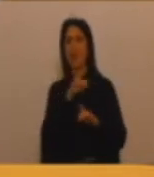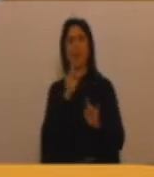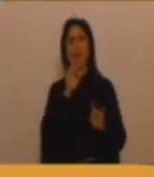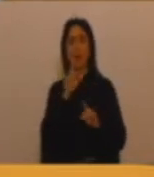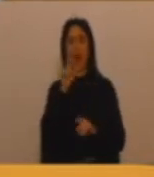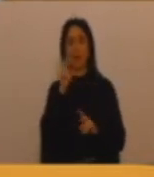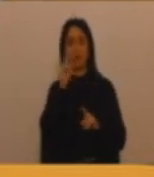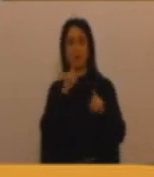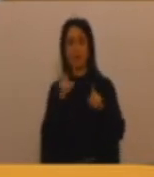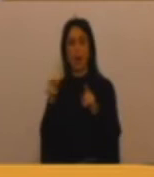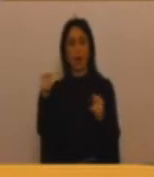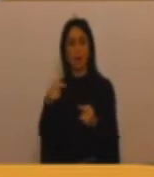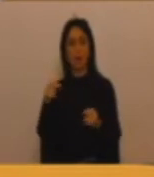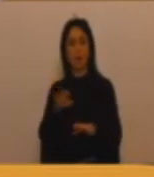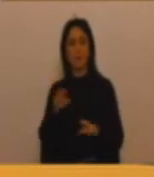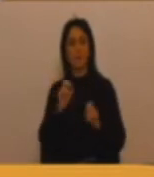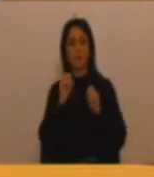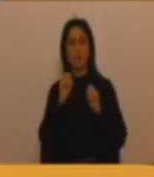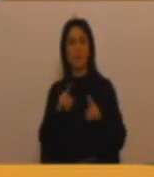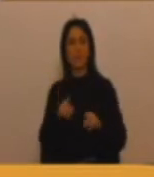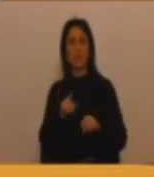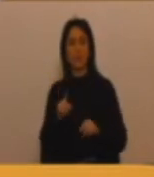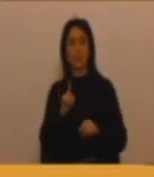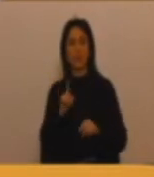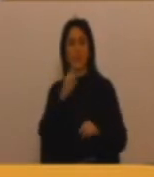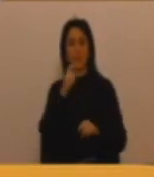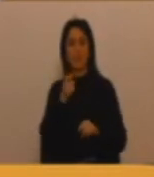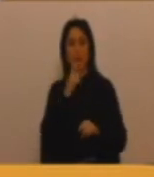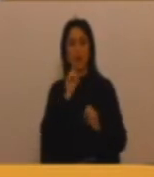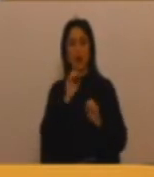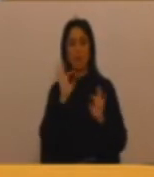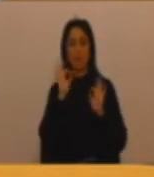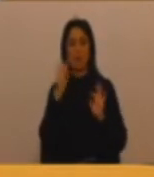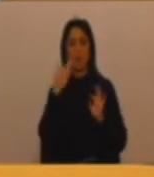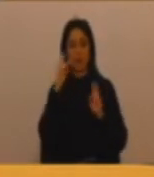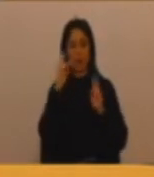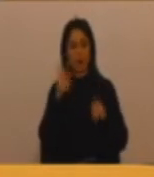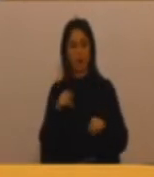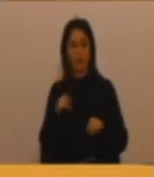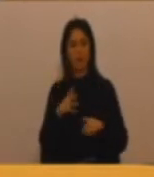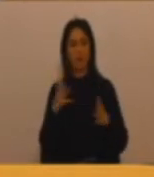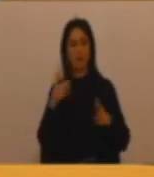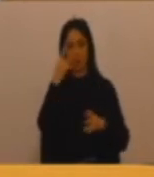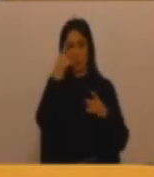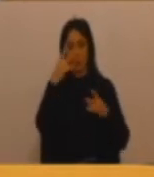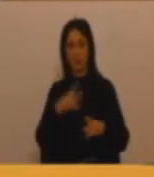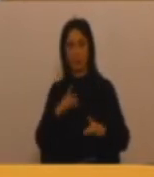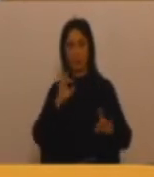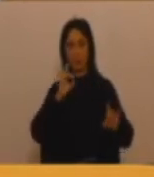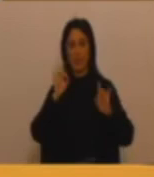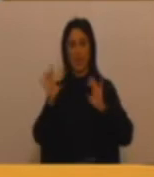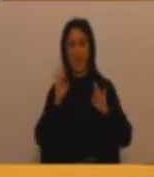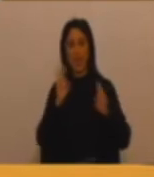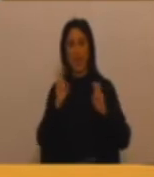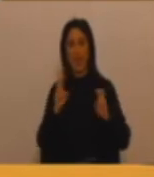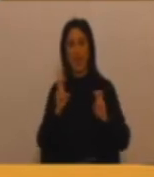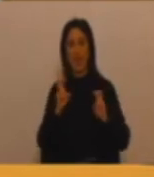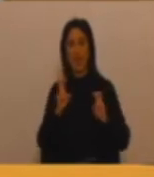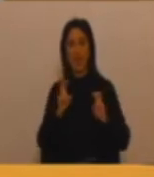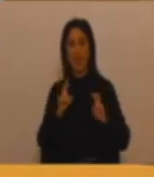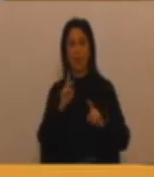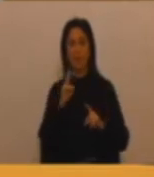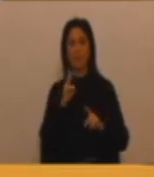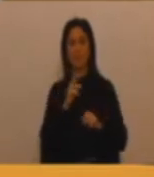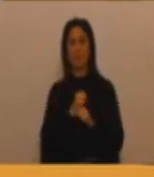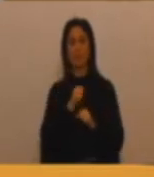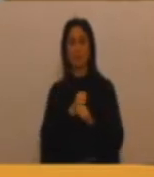იცის როგორ სად გამოიყენოს მედიკამენტი. ეს კიდევ დიდი უბედურება, ამიტომ რეკლამის მიმცემებმა,